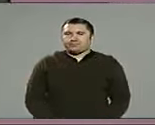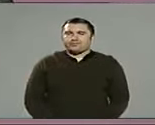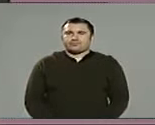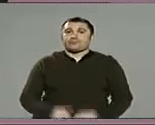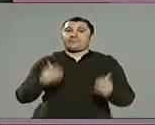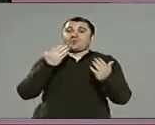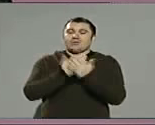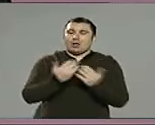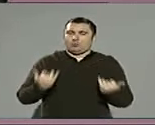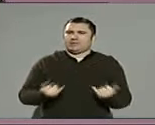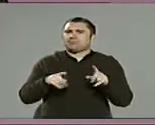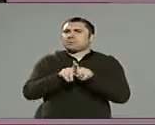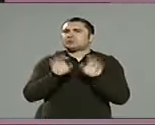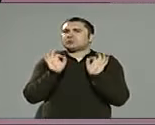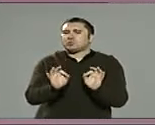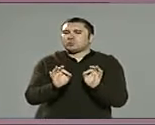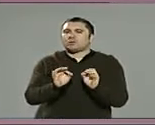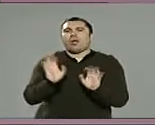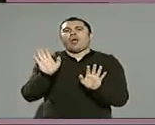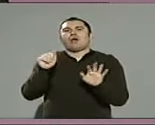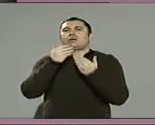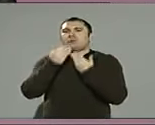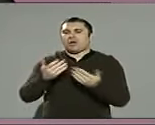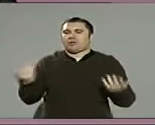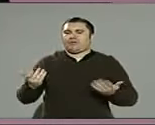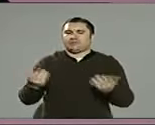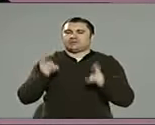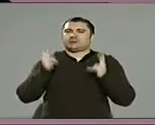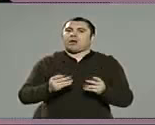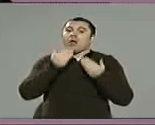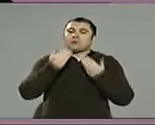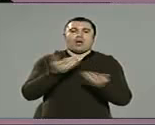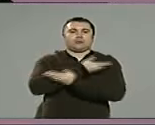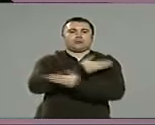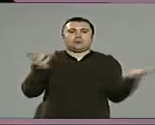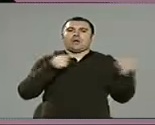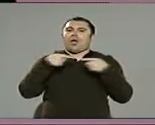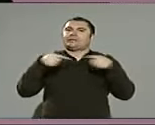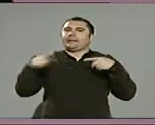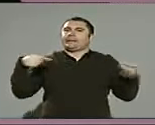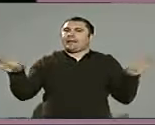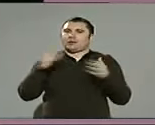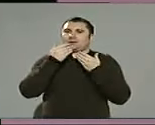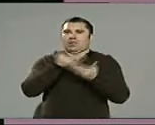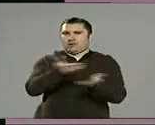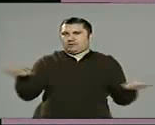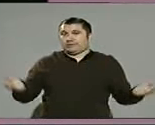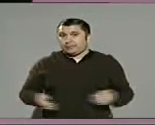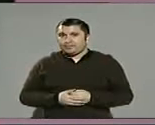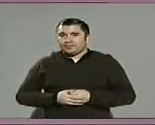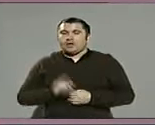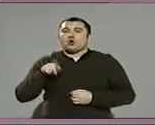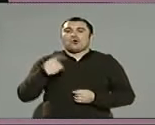Deshalb lasst mich an dieser Stelle noch einen Dank sagen. Dieser Dank geht an euch, Delegierte, aber er gilt vor allem